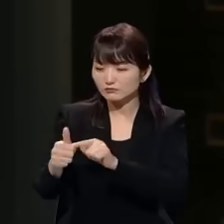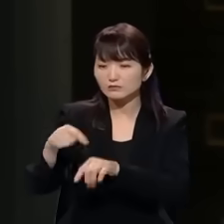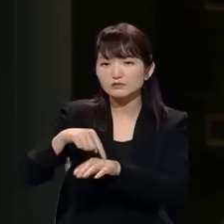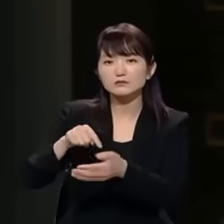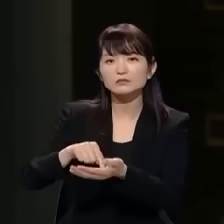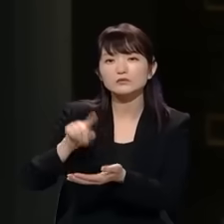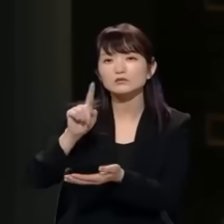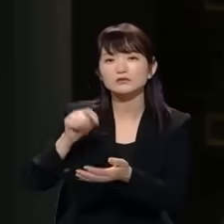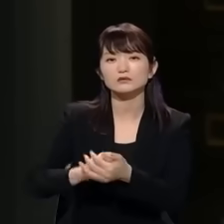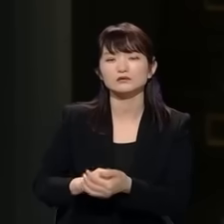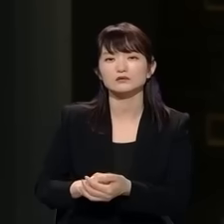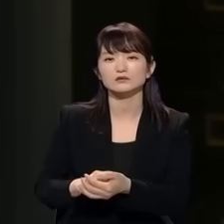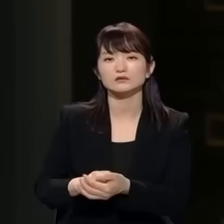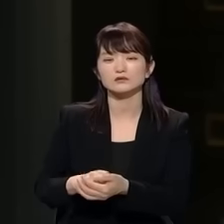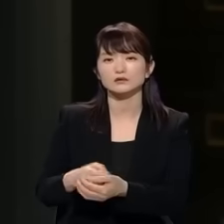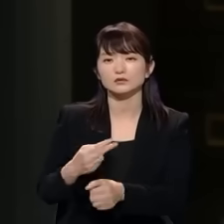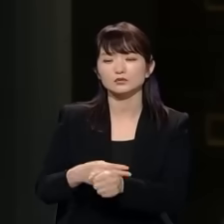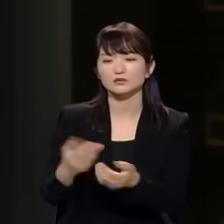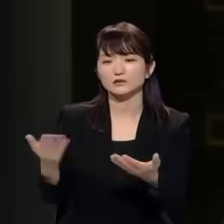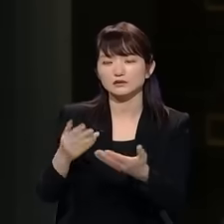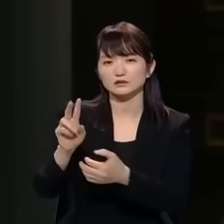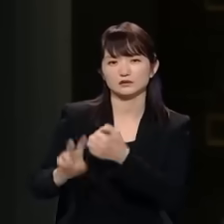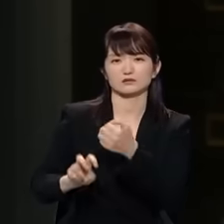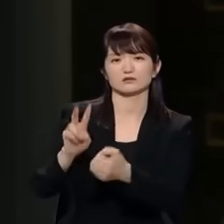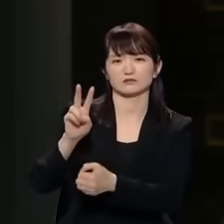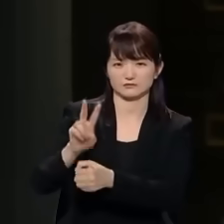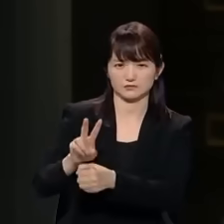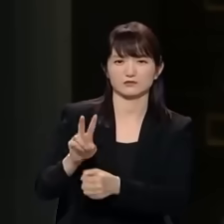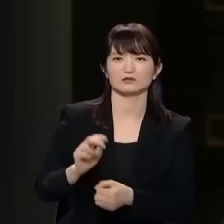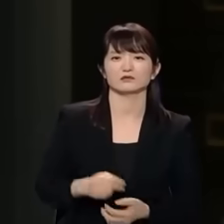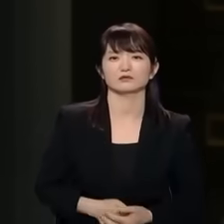어땠을까요? 22년째 교직에 몸담고 계신다는데